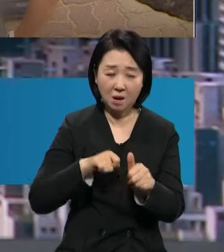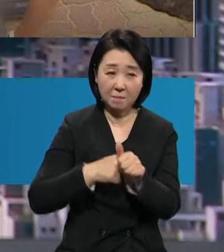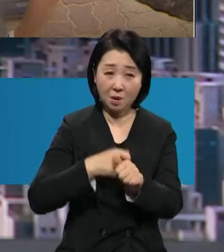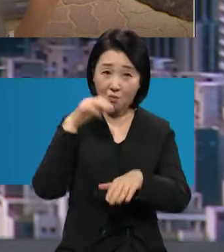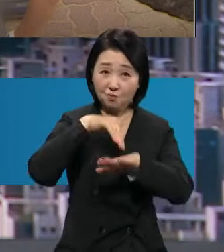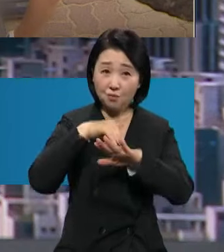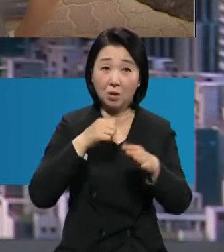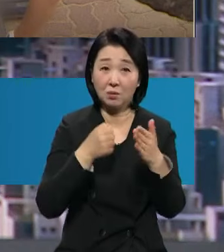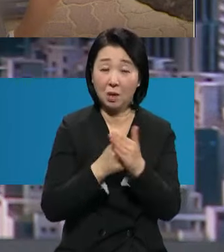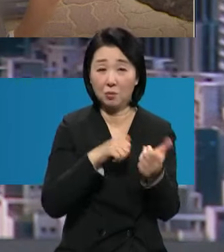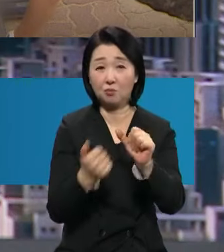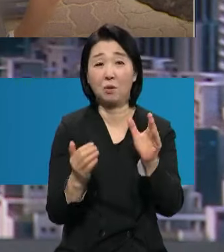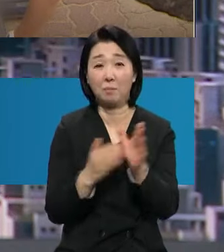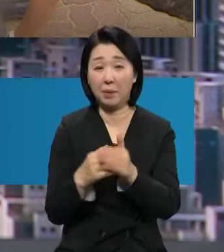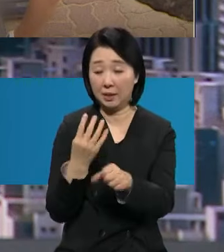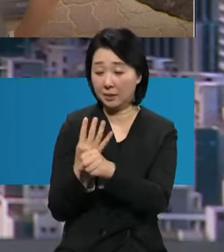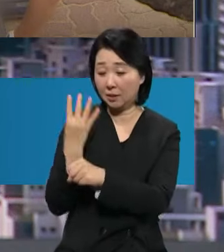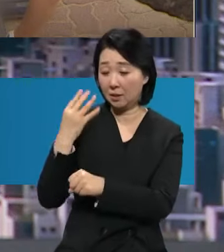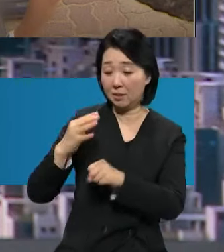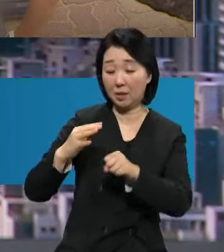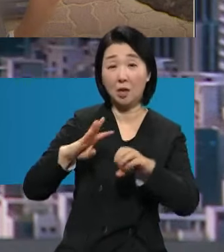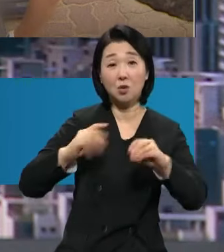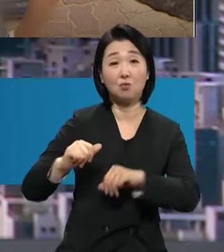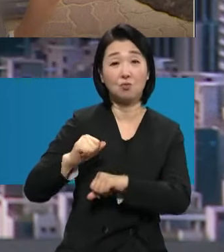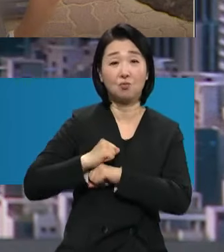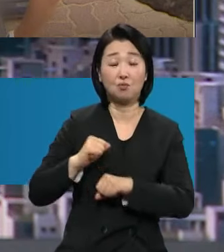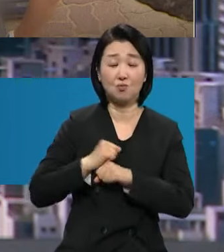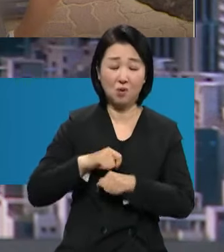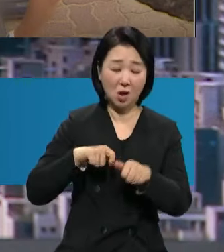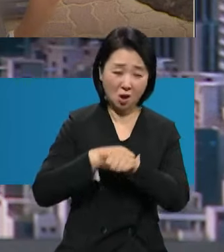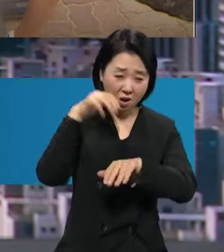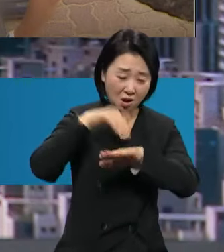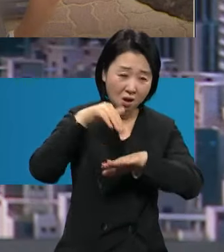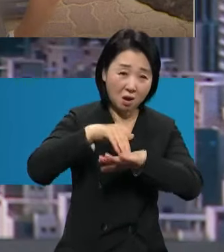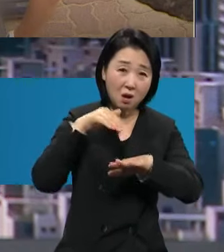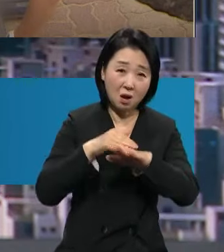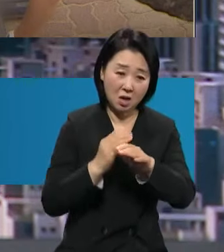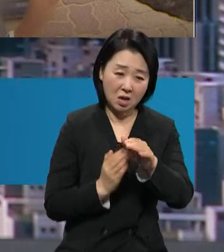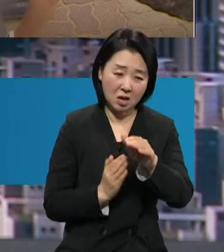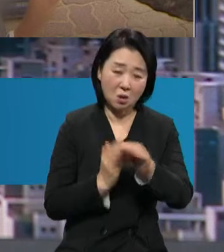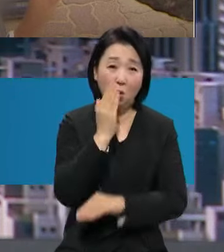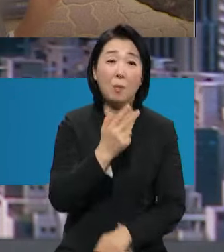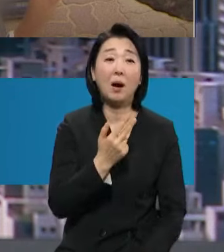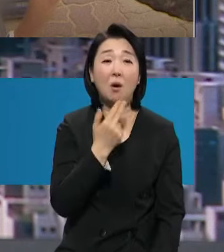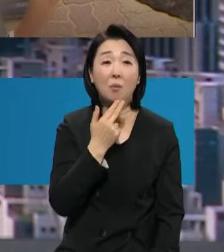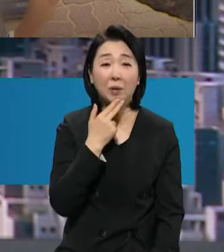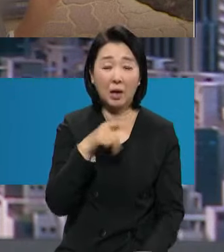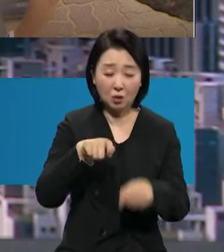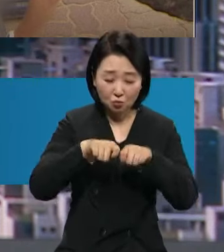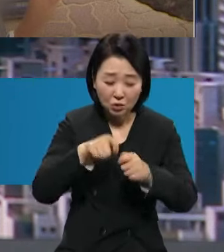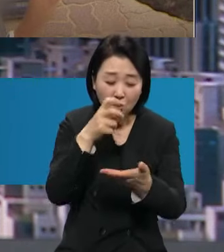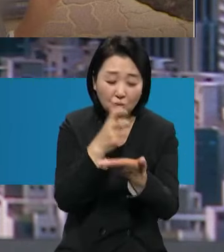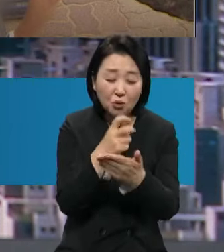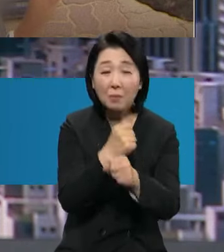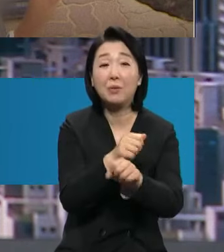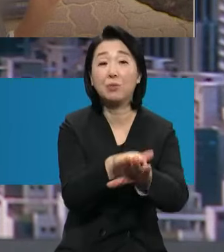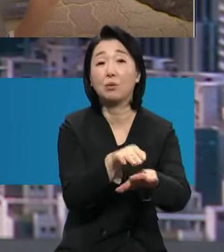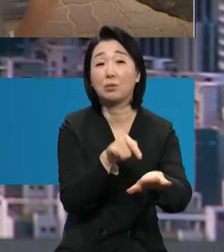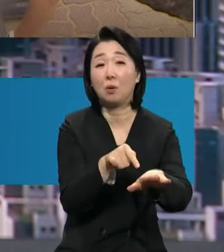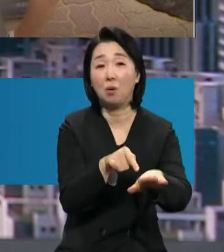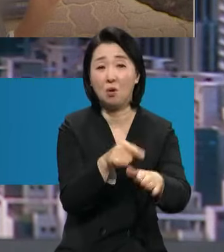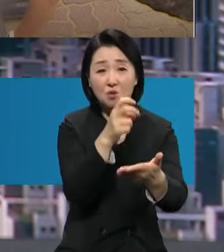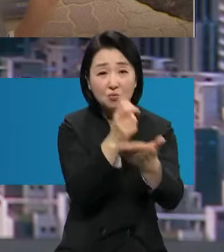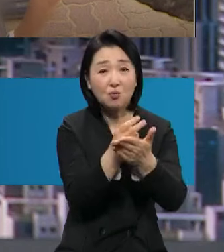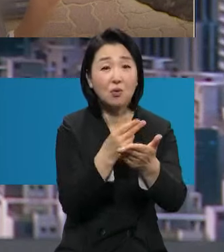내렸습니다 4년 전 육군은 얼차려가 가혹행위로 이어지지 않도록 이미 구체적으로 규정을 만들어 뒀지만